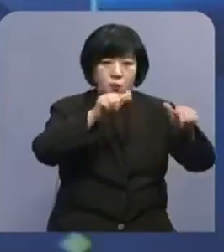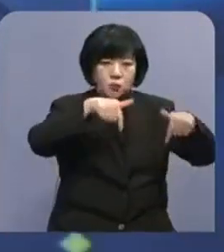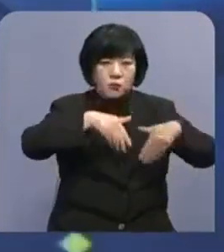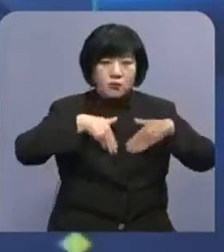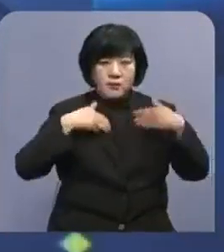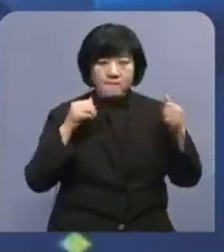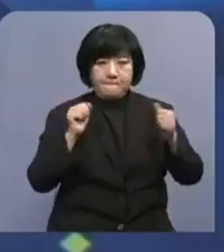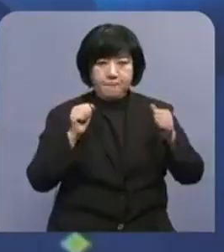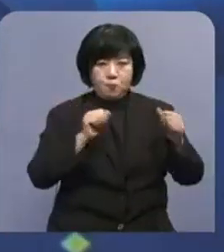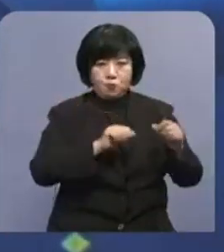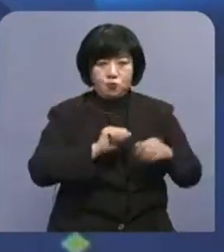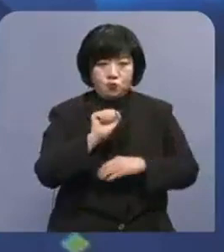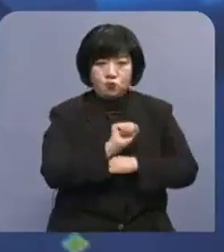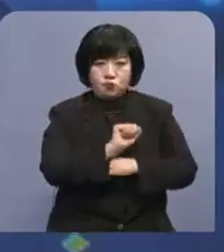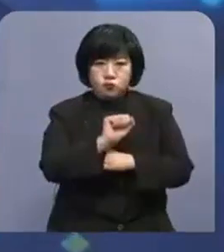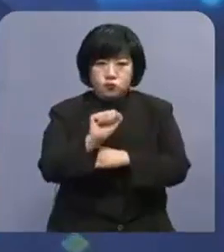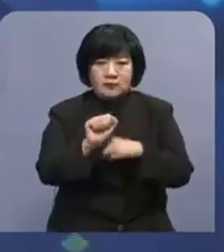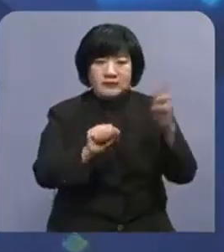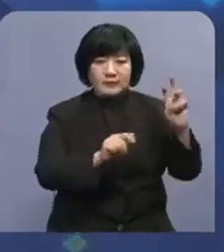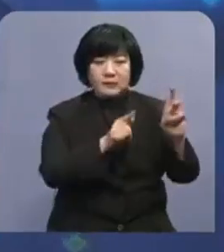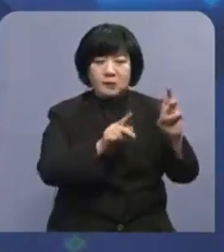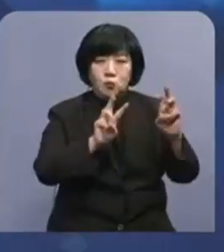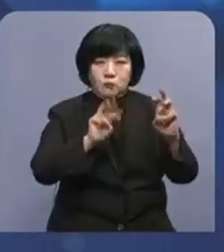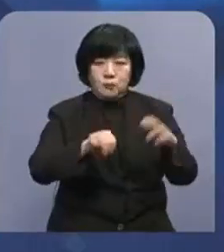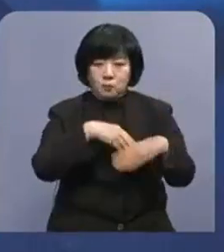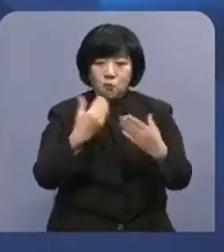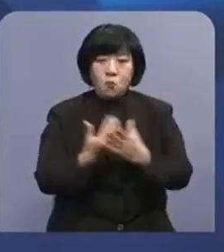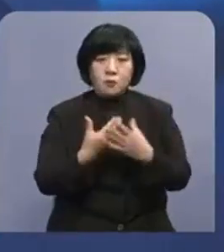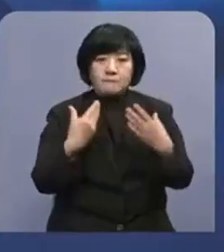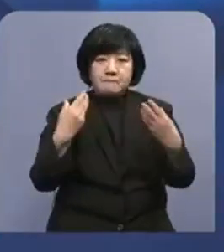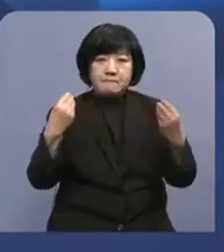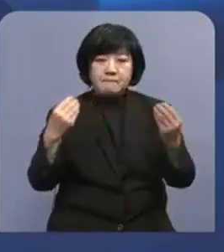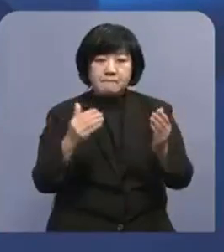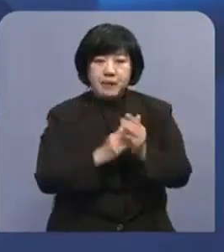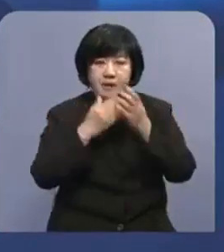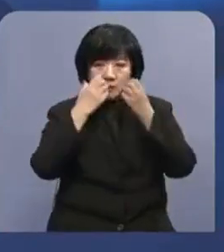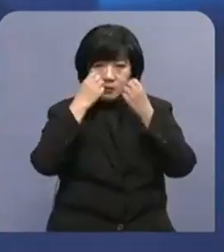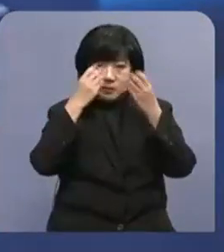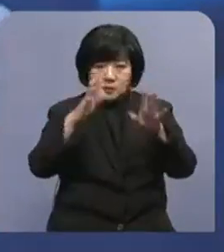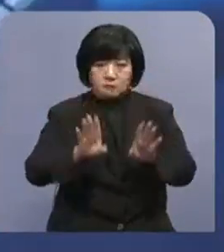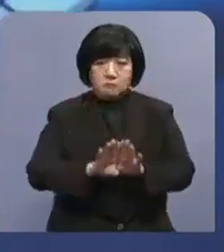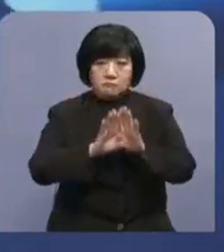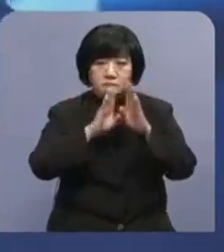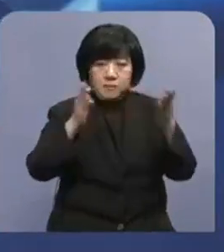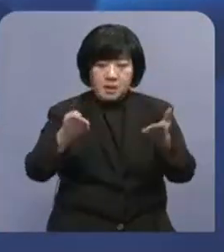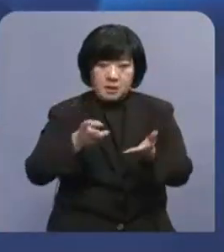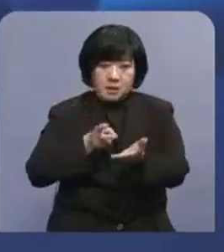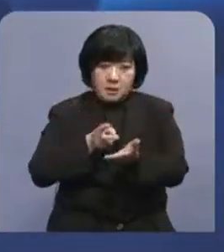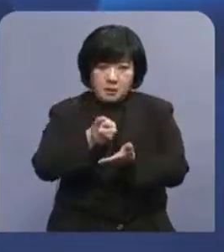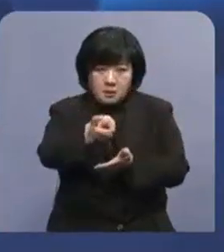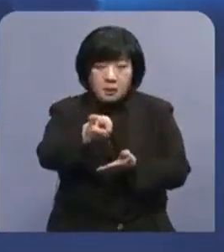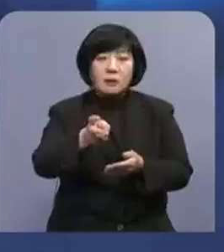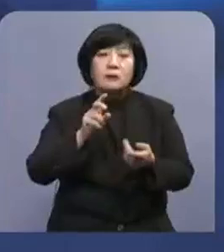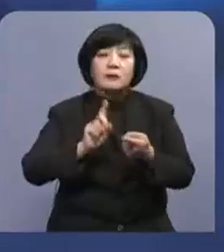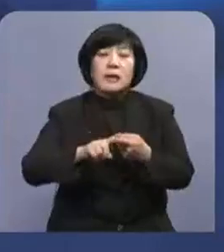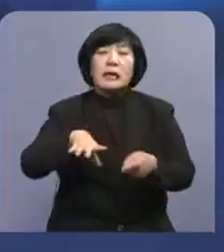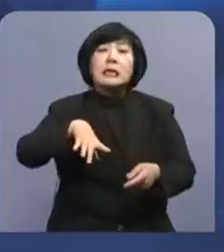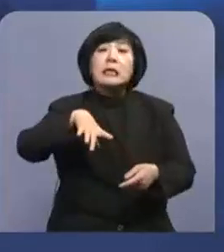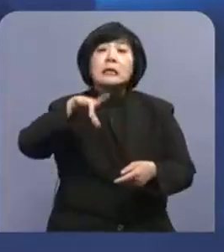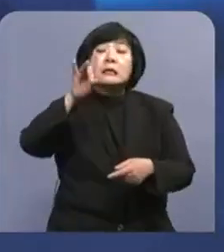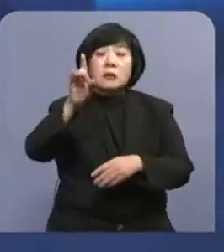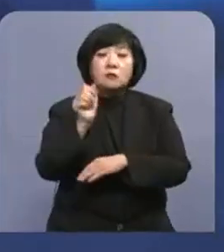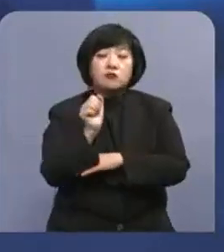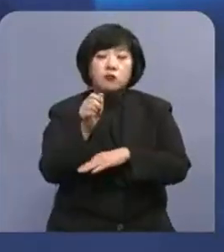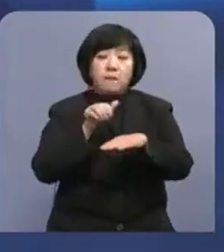연결하는 30km의 BRT 구간이 모두 완성됐습니다. 새롭게 개통한 BRT 구간의 첫 출근길 버스에